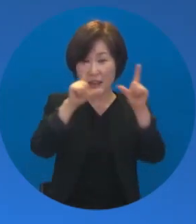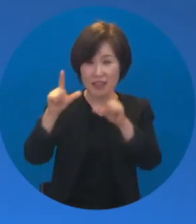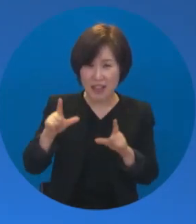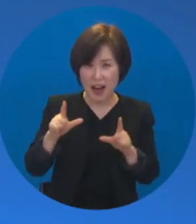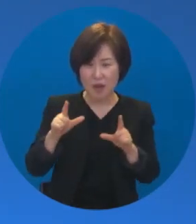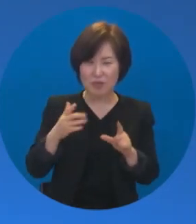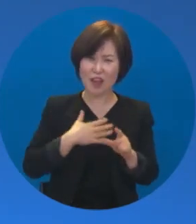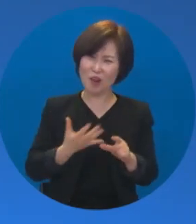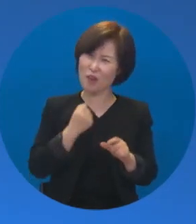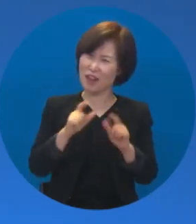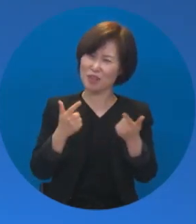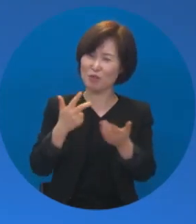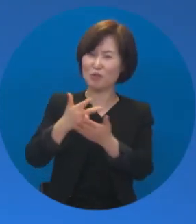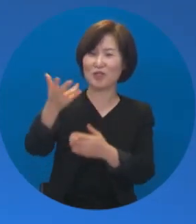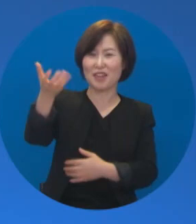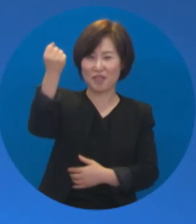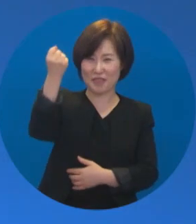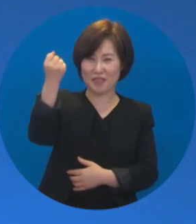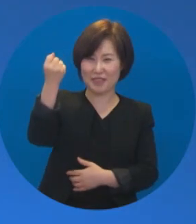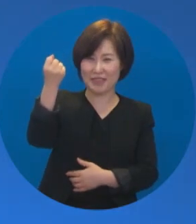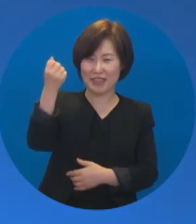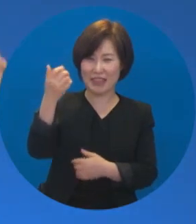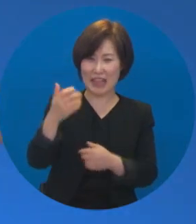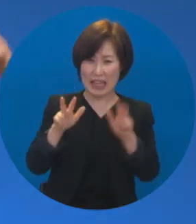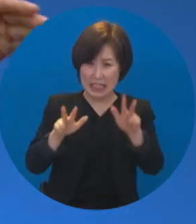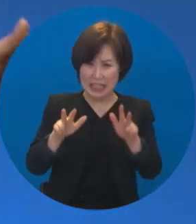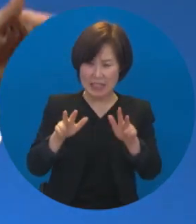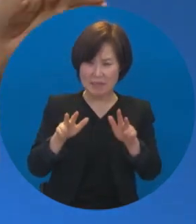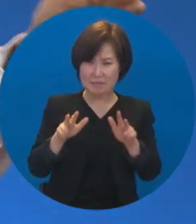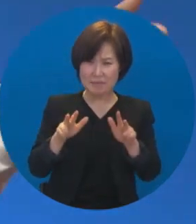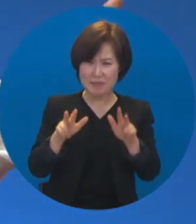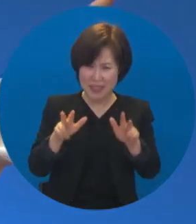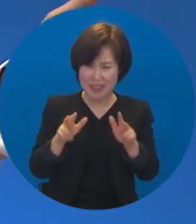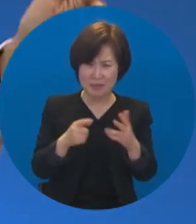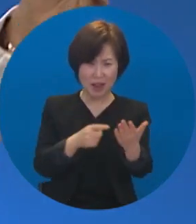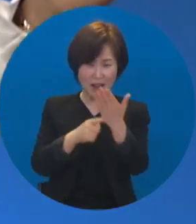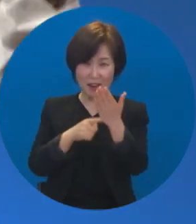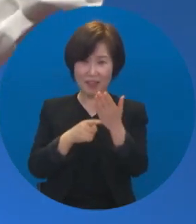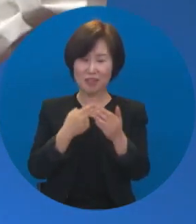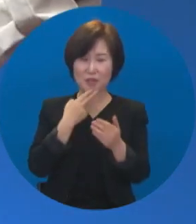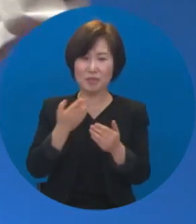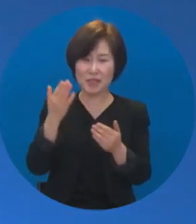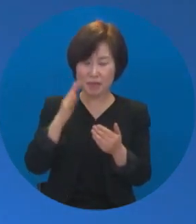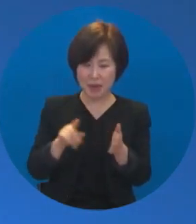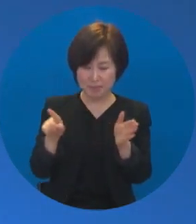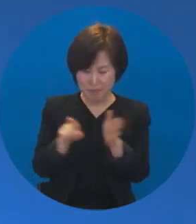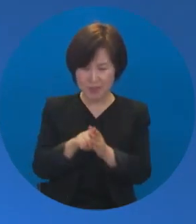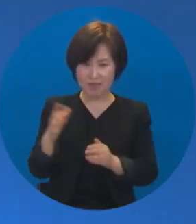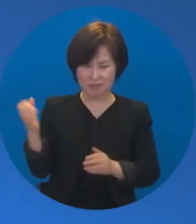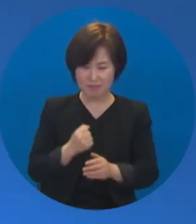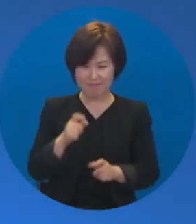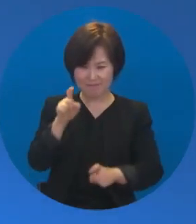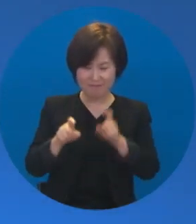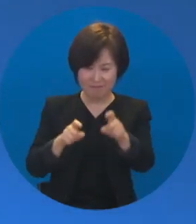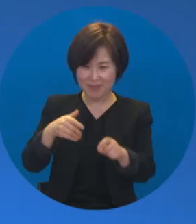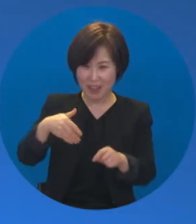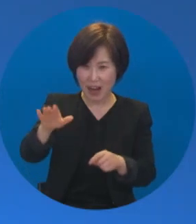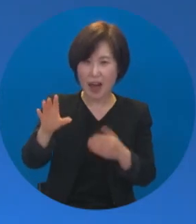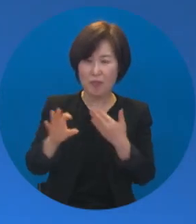거. 그래서 당장 보이진 않아도 믿음으로 갈 때 영광을 바랄 수 있는